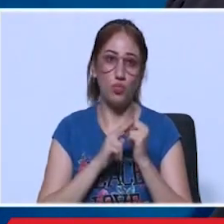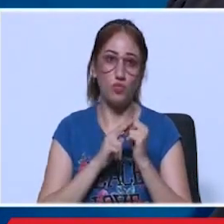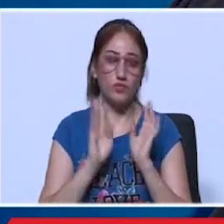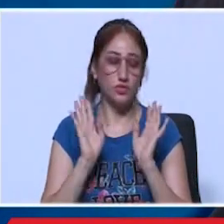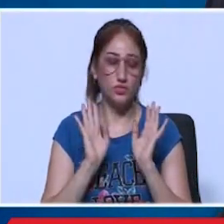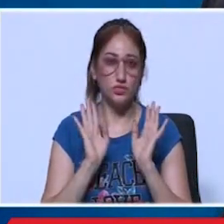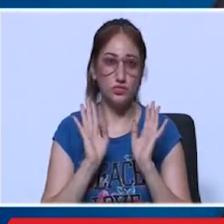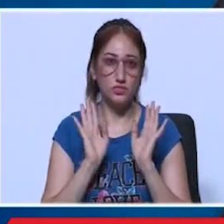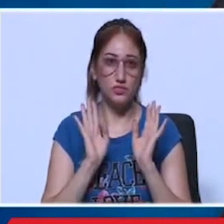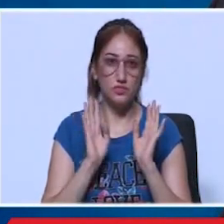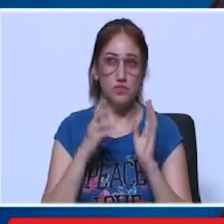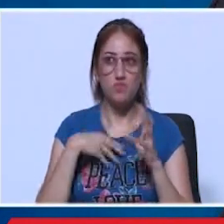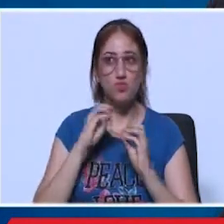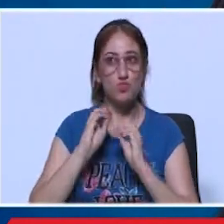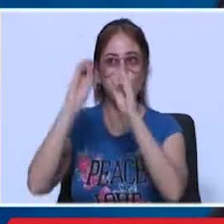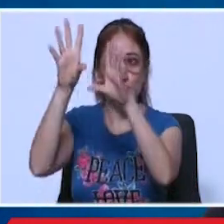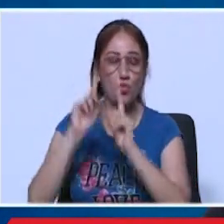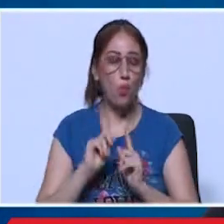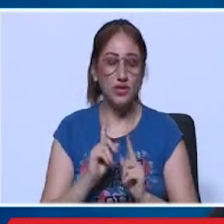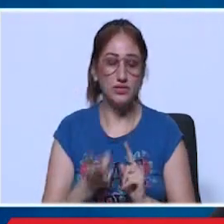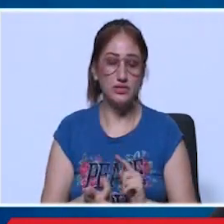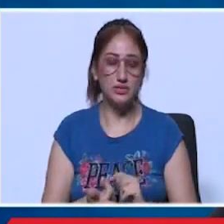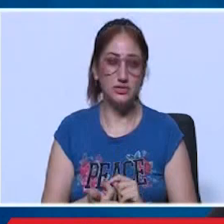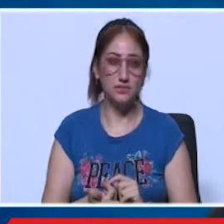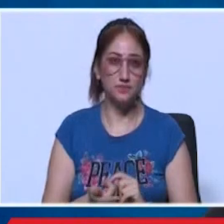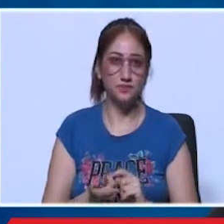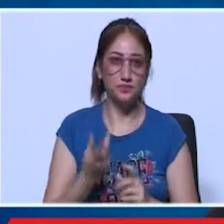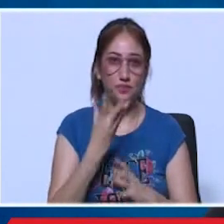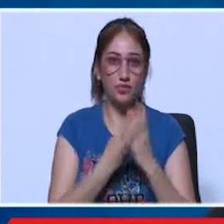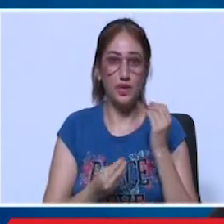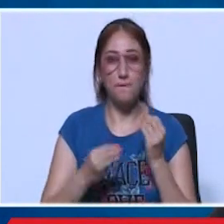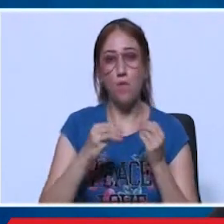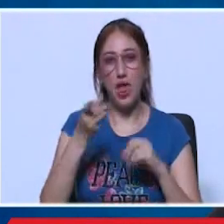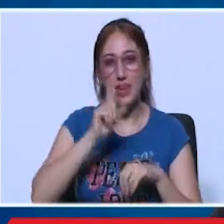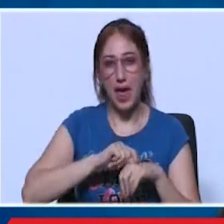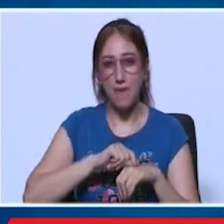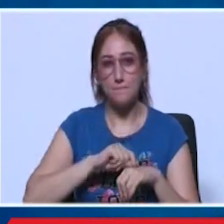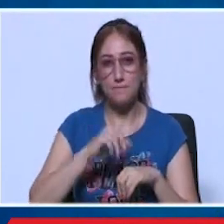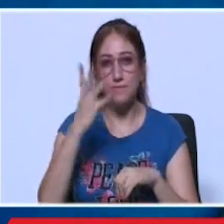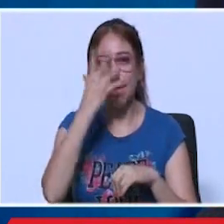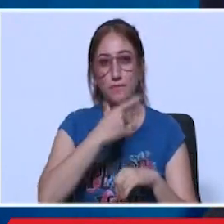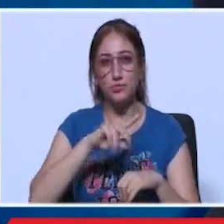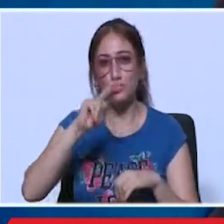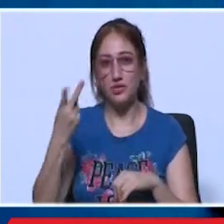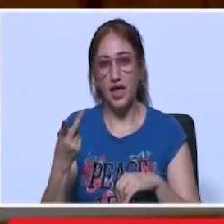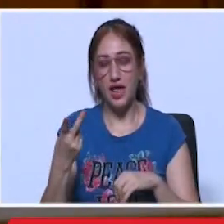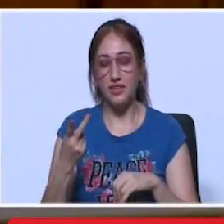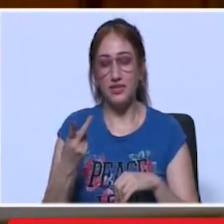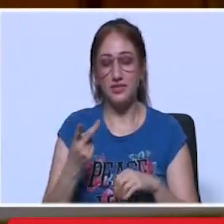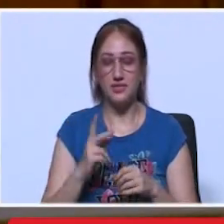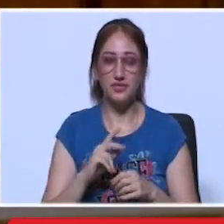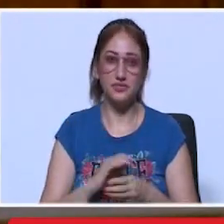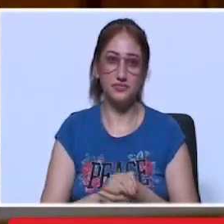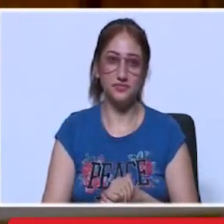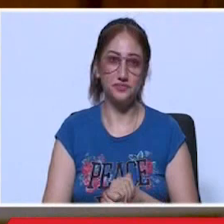ما بنوديش ولادنا احنا عشان كده ولاد العم اتعمل بشكل انه لا احنا بنرجع ولادنا صحيح. قلت